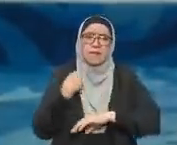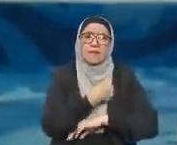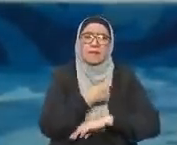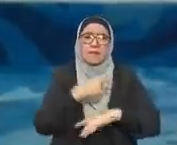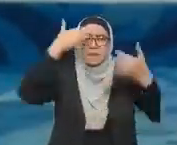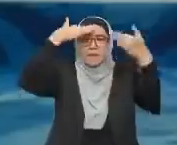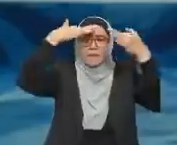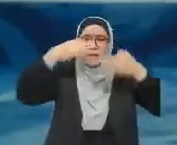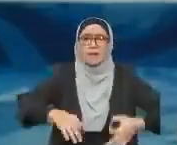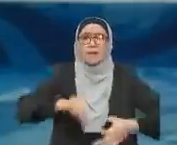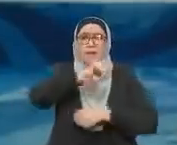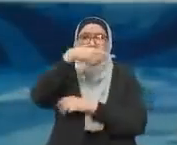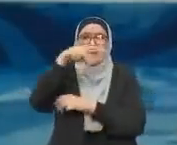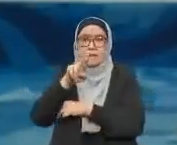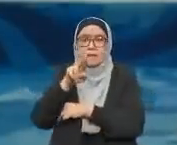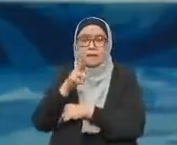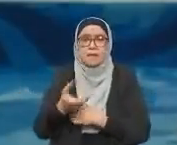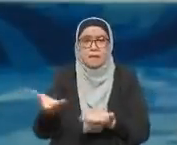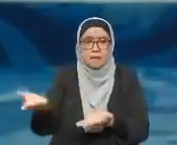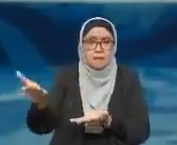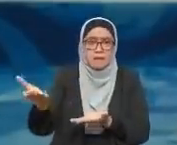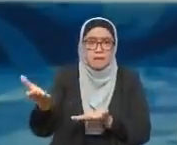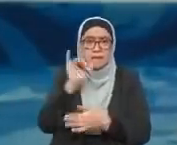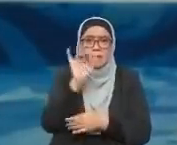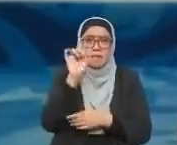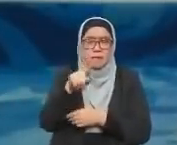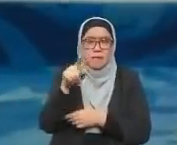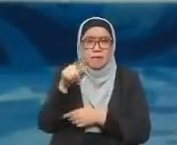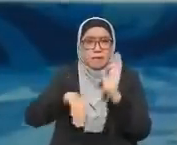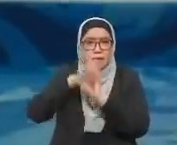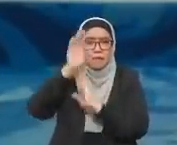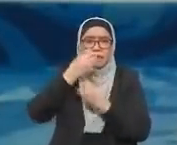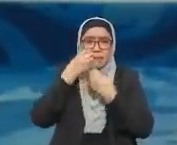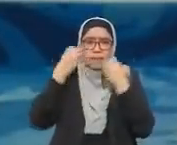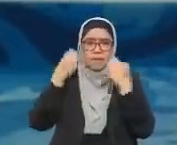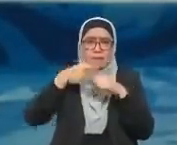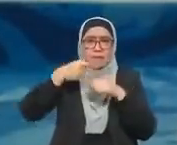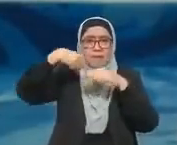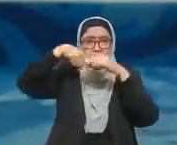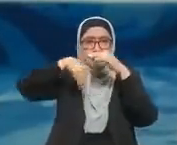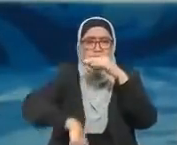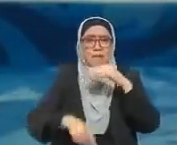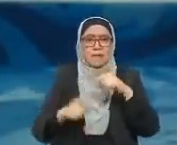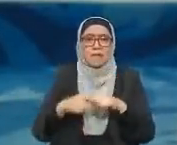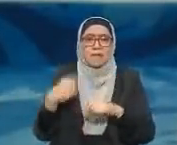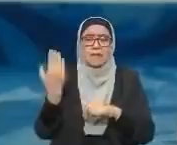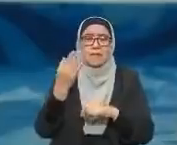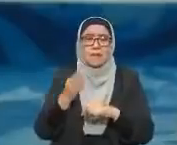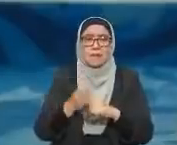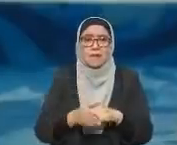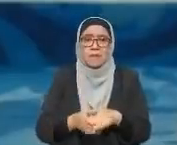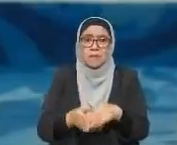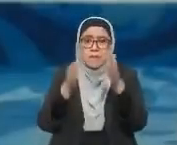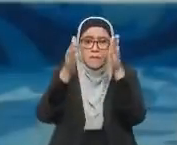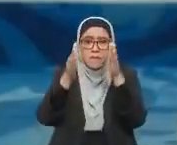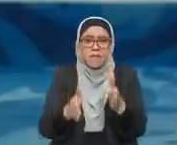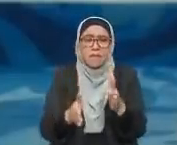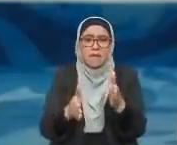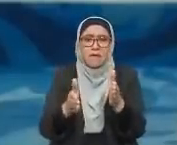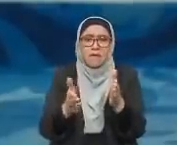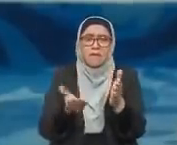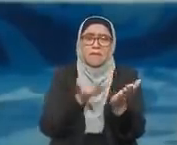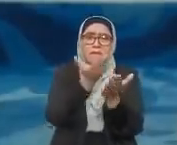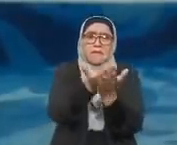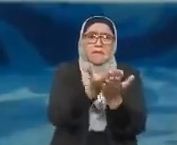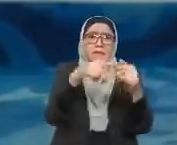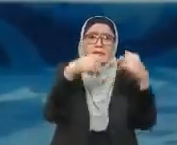dan seri lebih Arif tak hal ini calon Pati itu akan meninggal watikah dari Pati demo gimana kita boleh